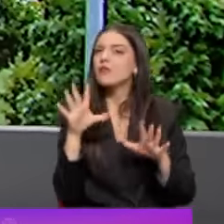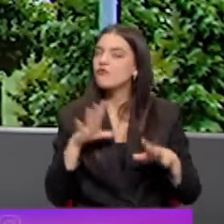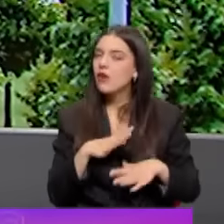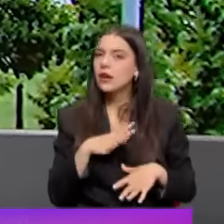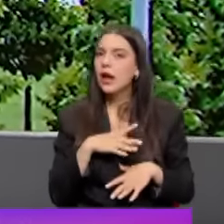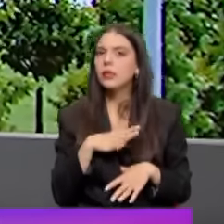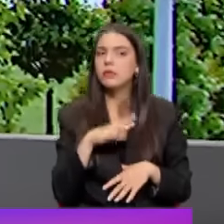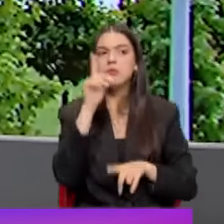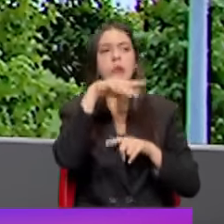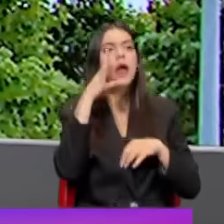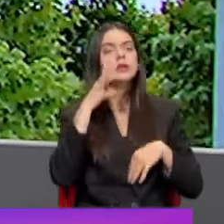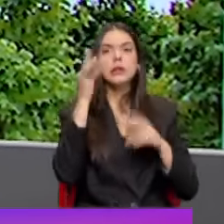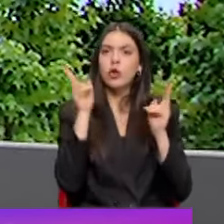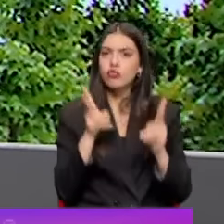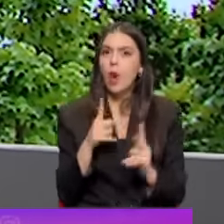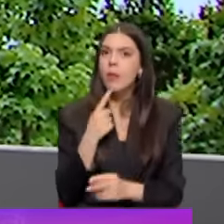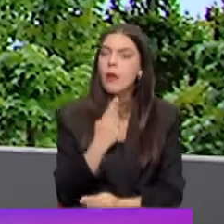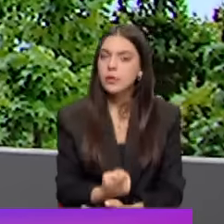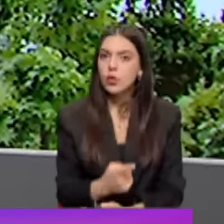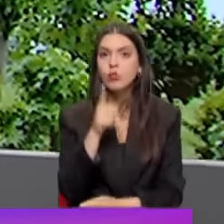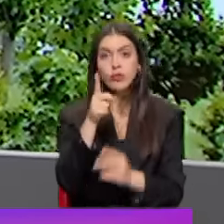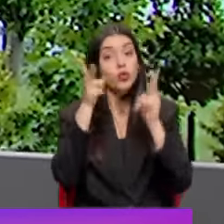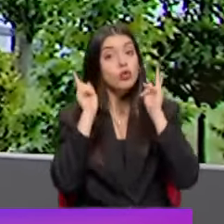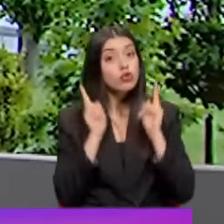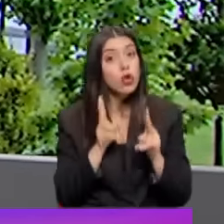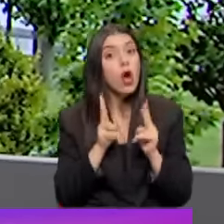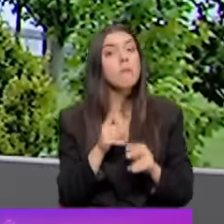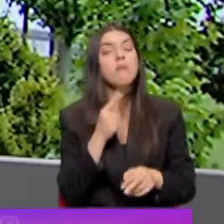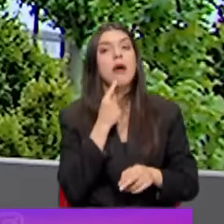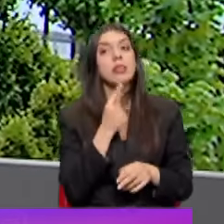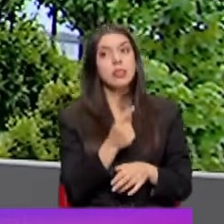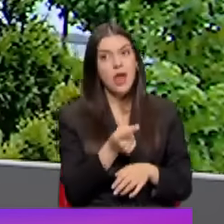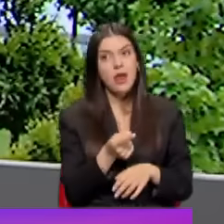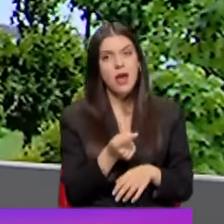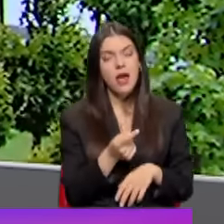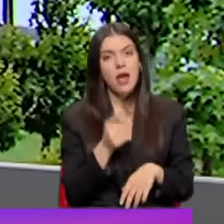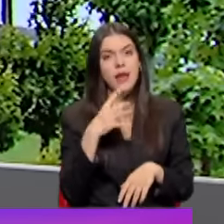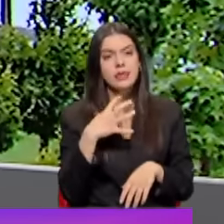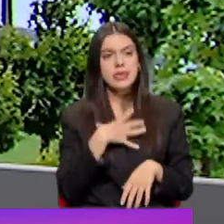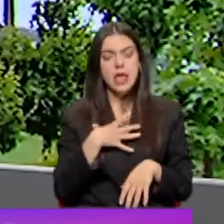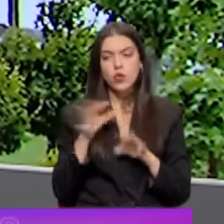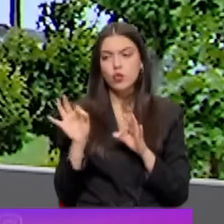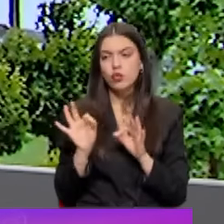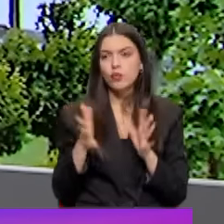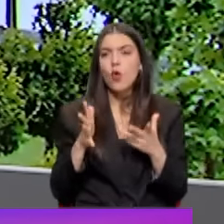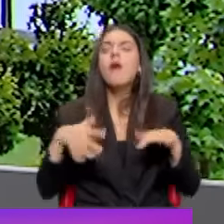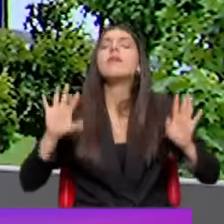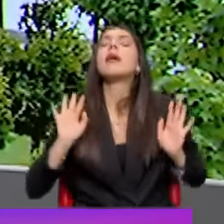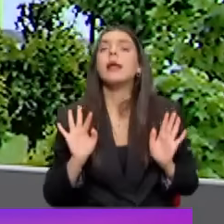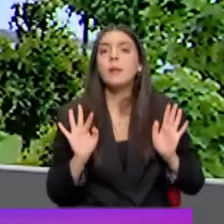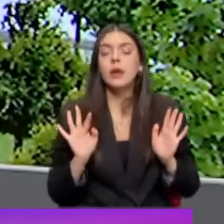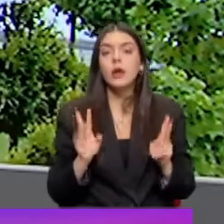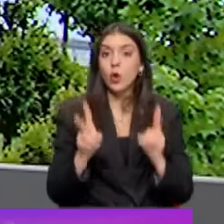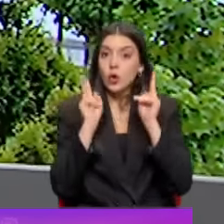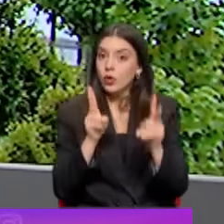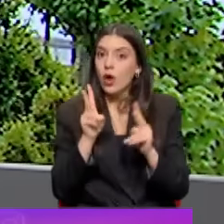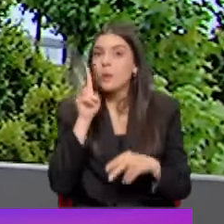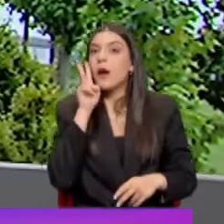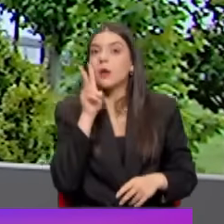normal mi karşılıyor Bun normal karşılanıyor olması da durumun kendisi kadar acayip değil mi yani normal